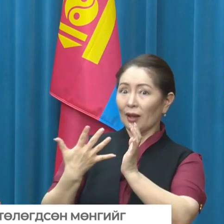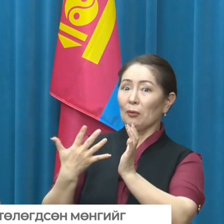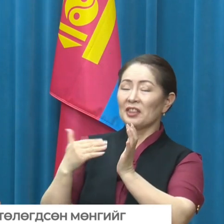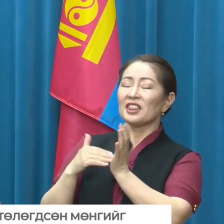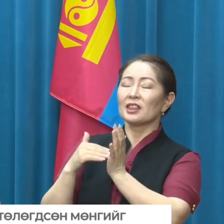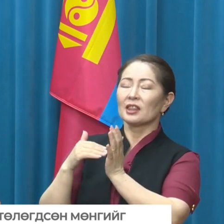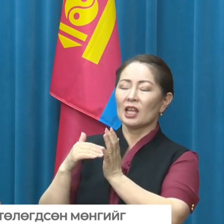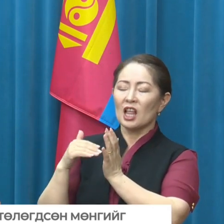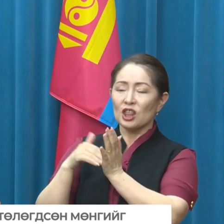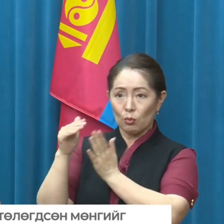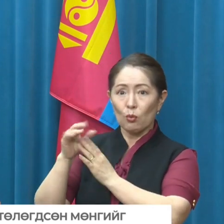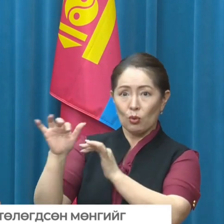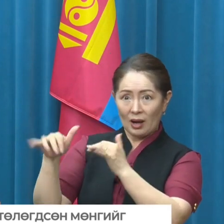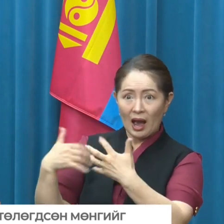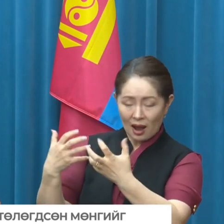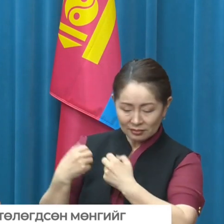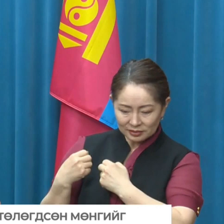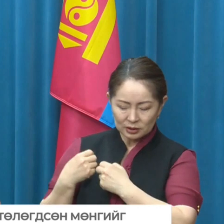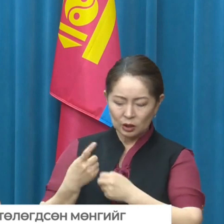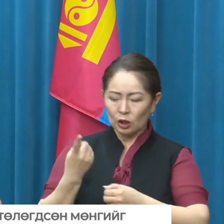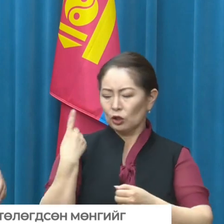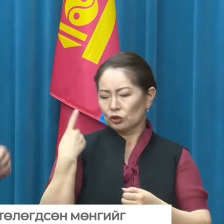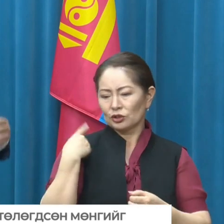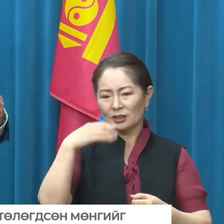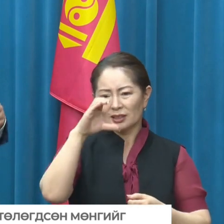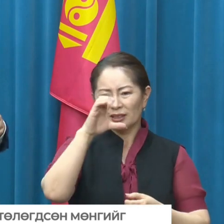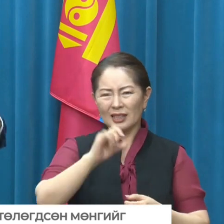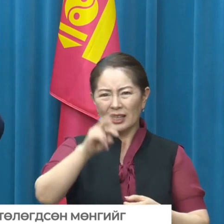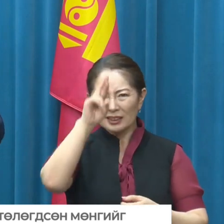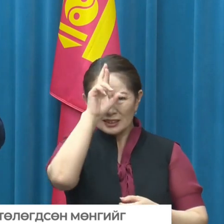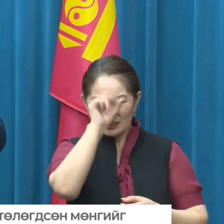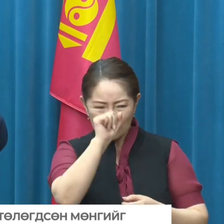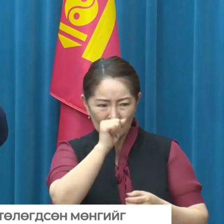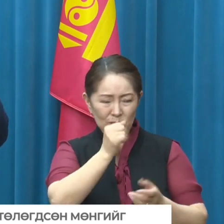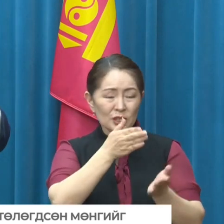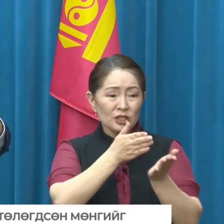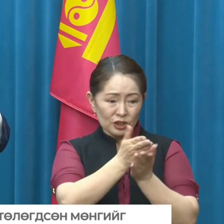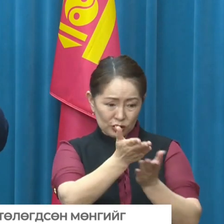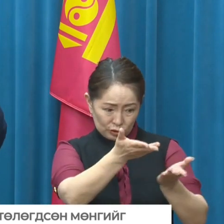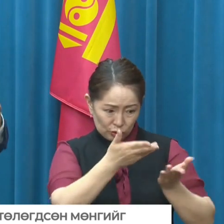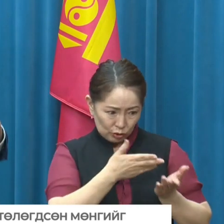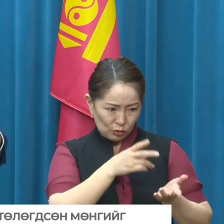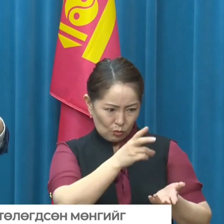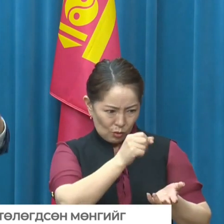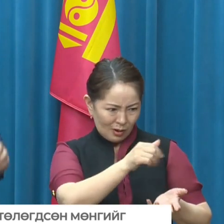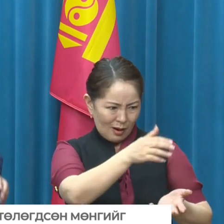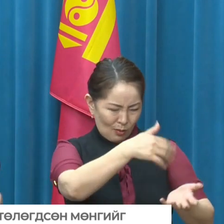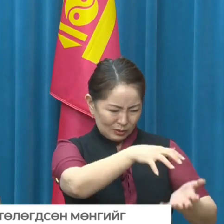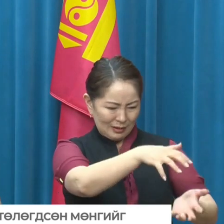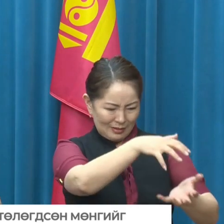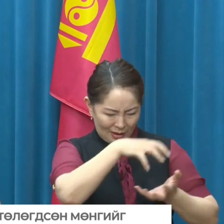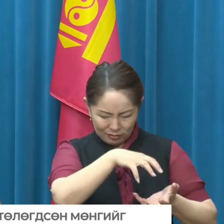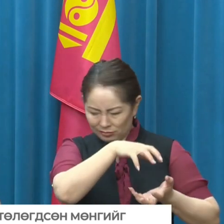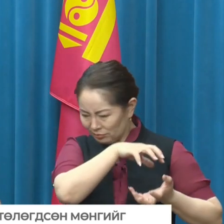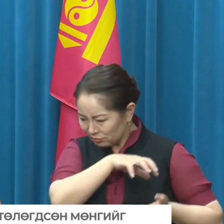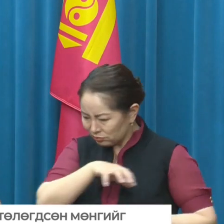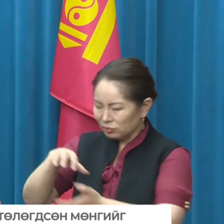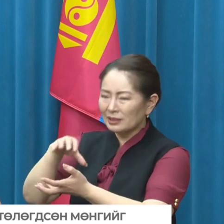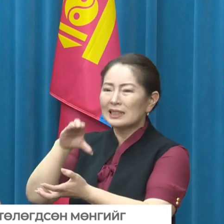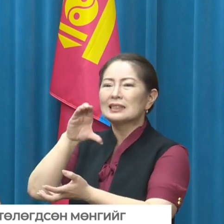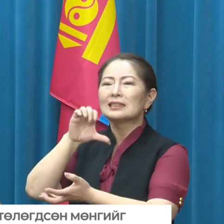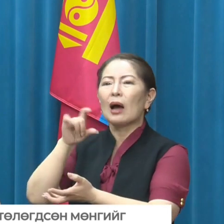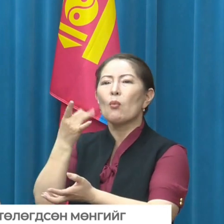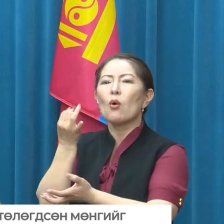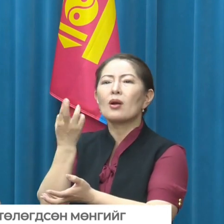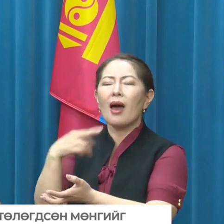амнаас одоо өгсөн чиглэлээр энэ төлөгдсөн хэмжээндээ энэ самбар бондыг одоо төлөөд явах юм байна.